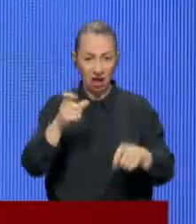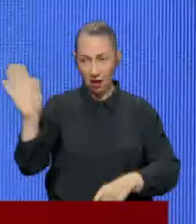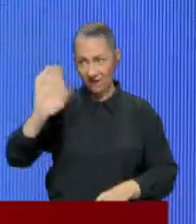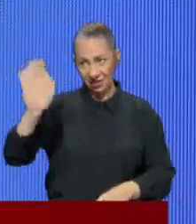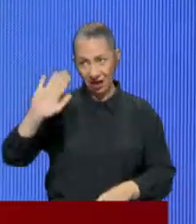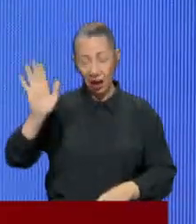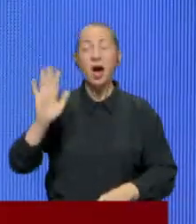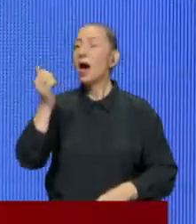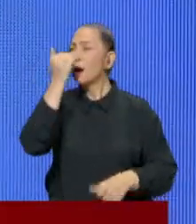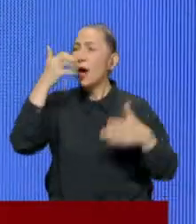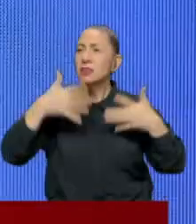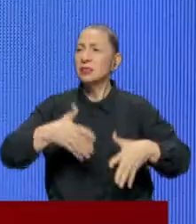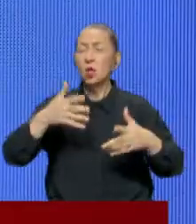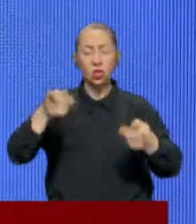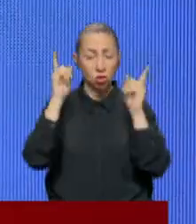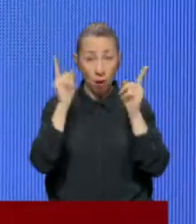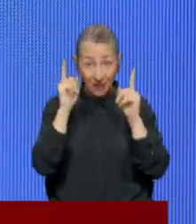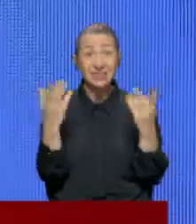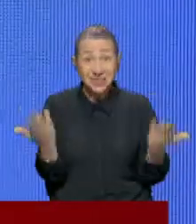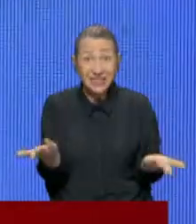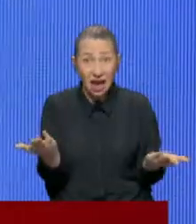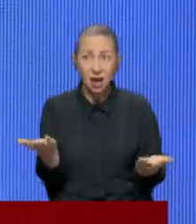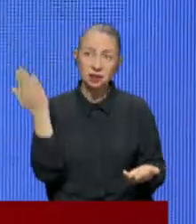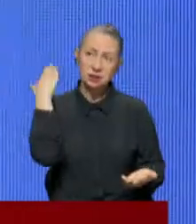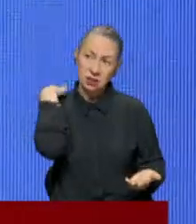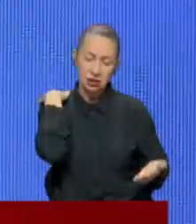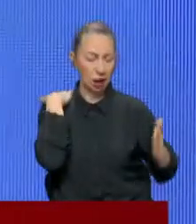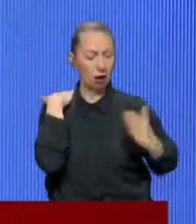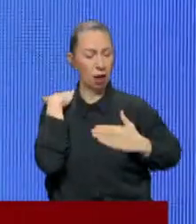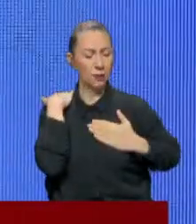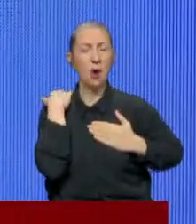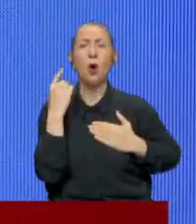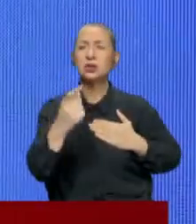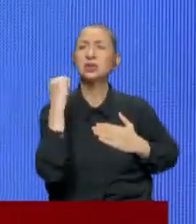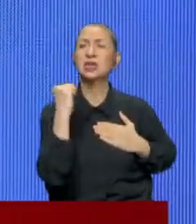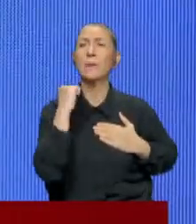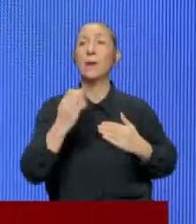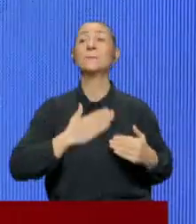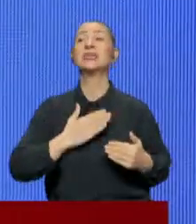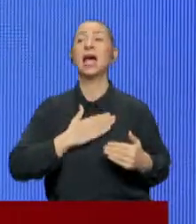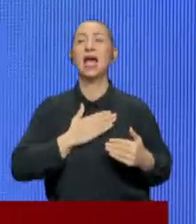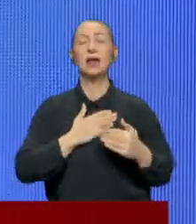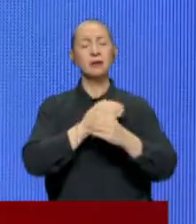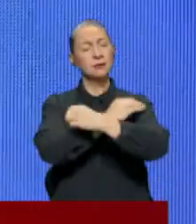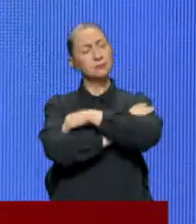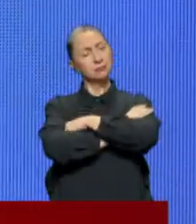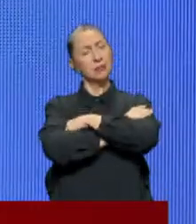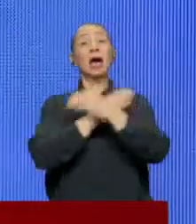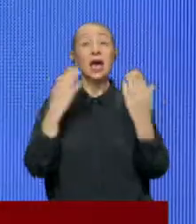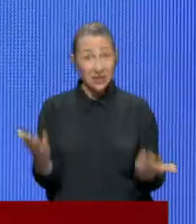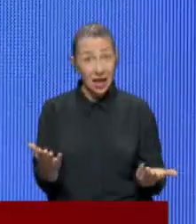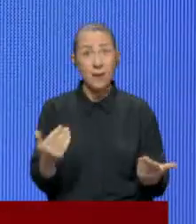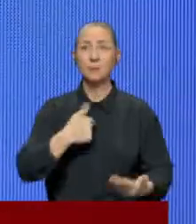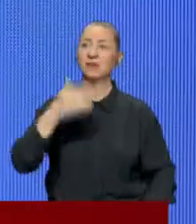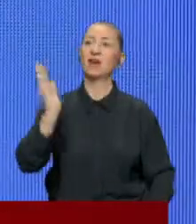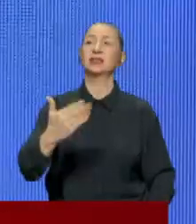veda, kan dökmeye de tövbe etmekse, sırtını da kalbini de o sapasağlam bize yaslamaksa